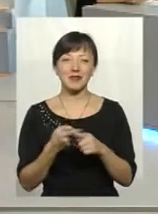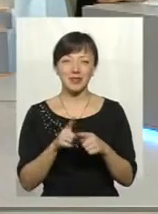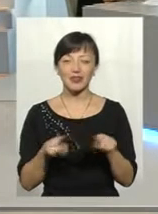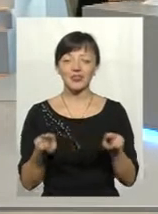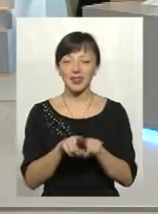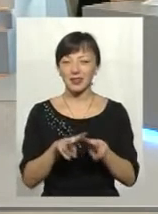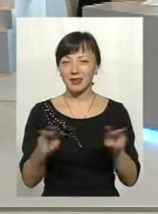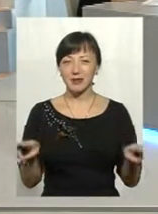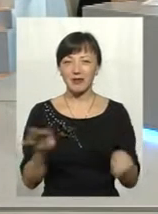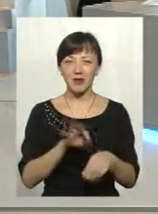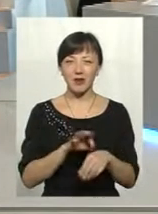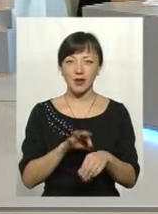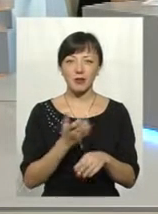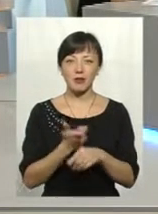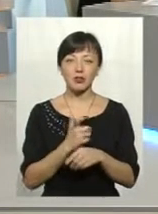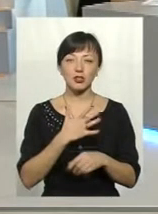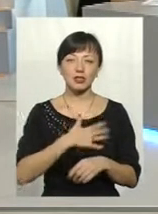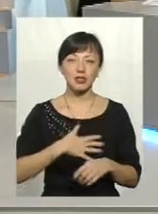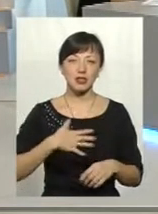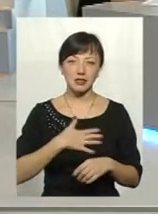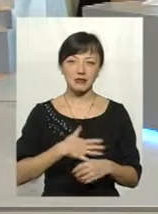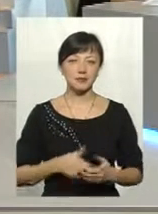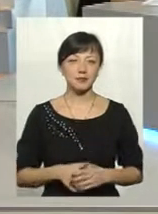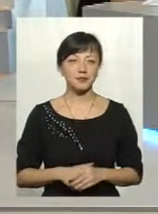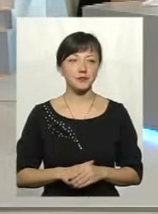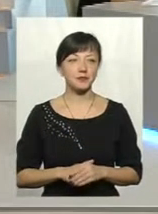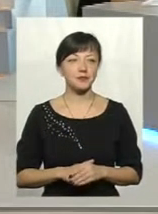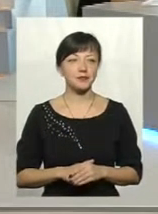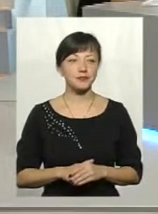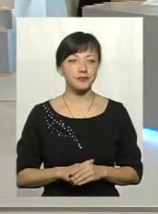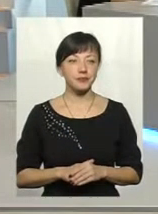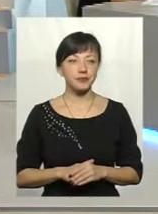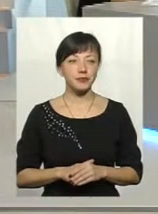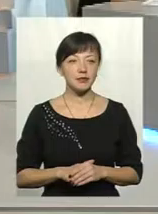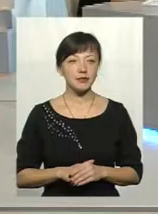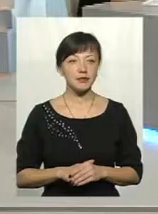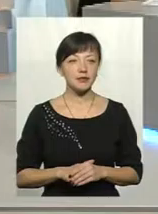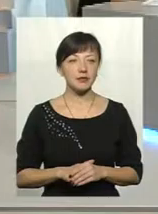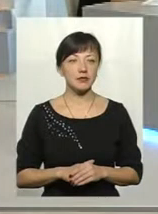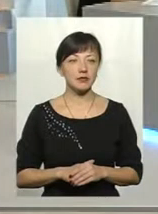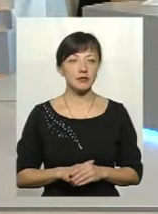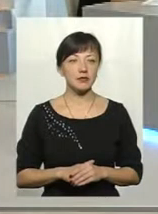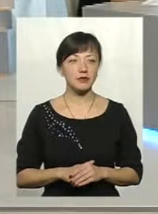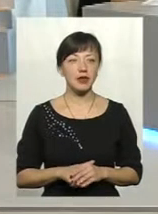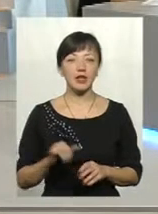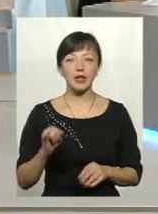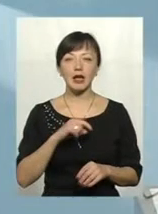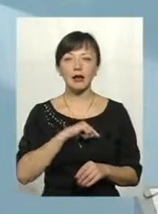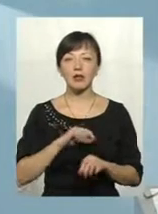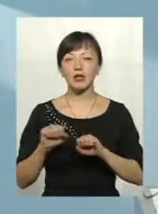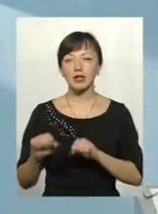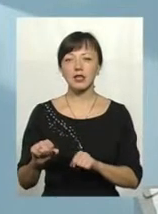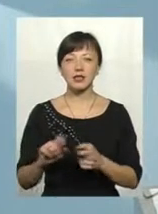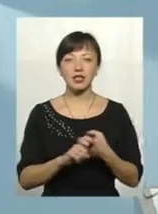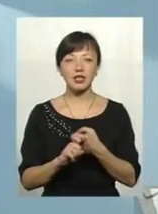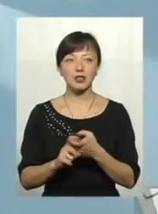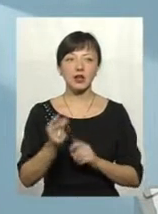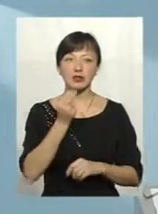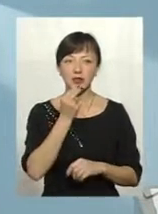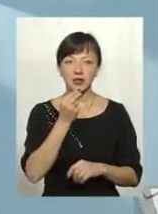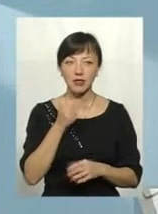тому що в них більше стресів. Вони, ну, розумієте, такі проблеми. І імунітет залежить від цих. Це харчування,